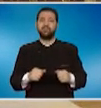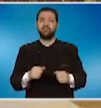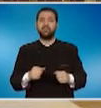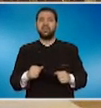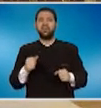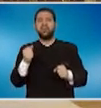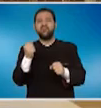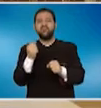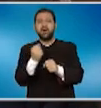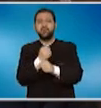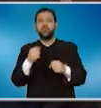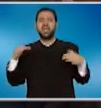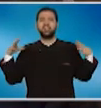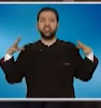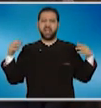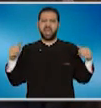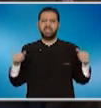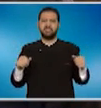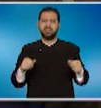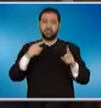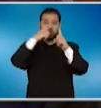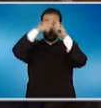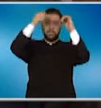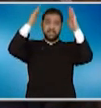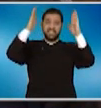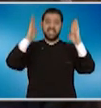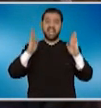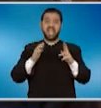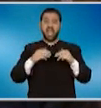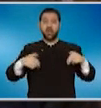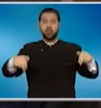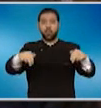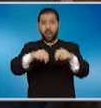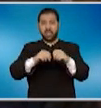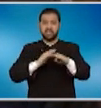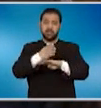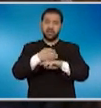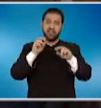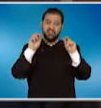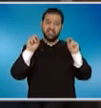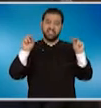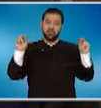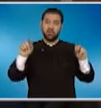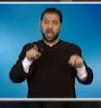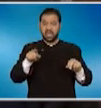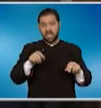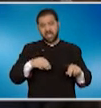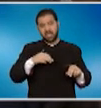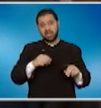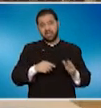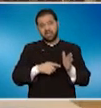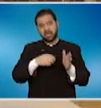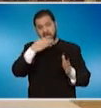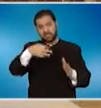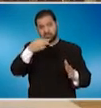teologia bisericii noastre așa invocă, unul dintre motivele apariții, creării îngerilor ar fi acela